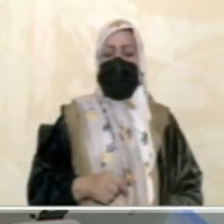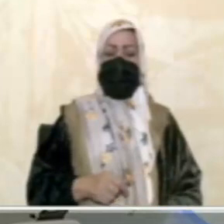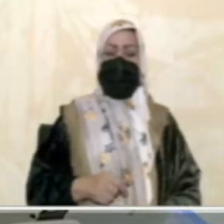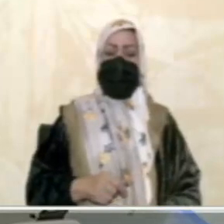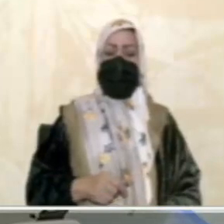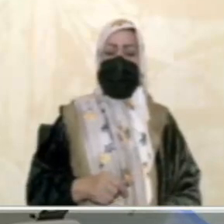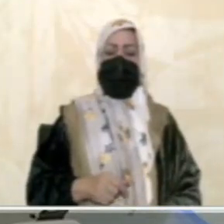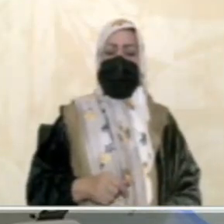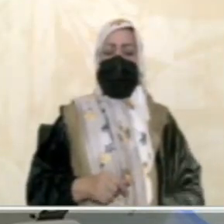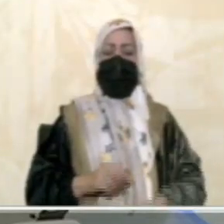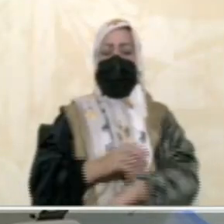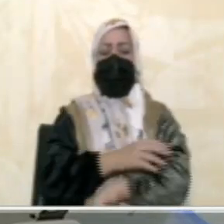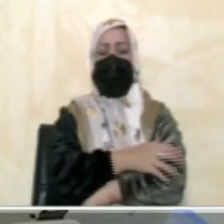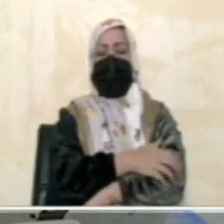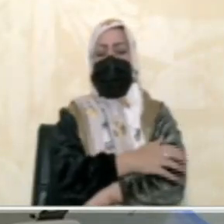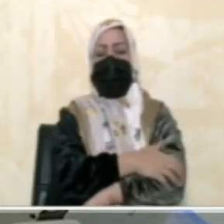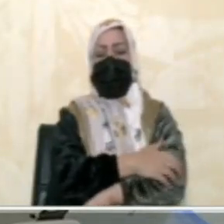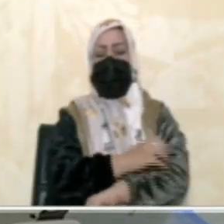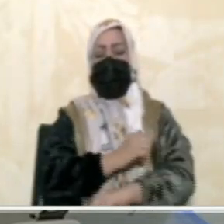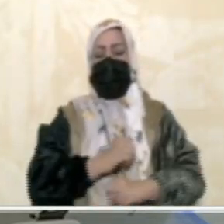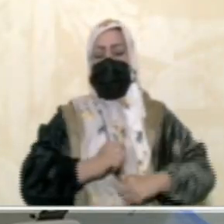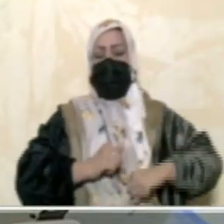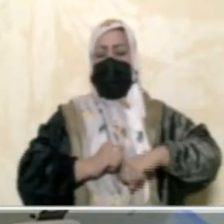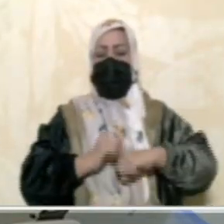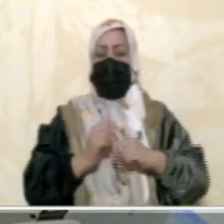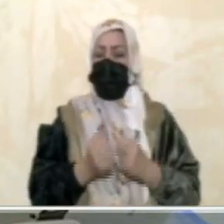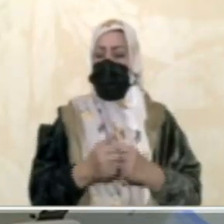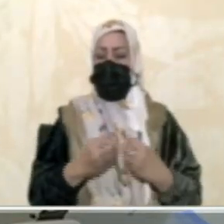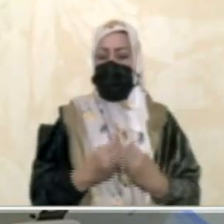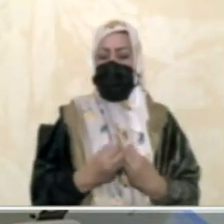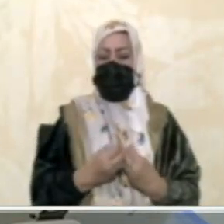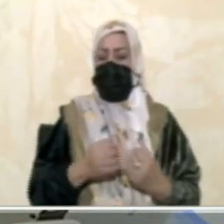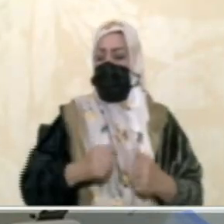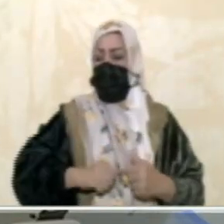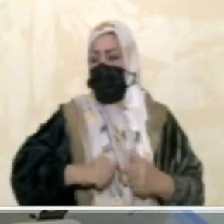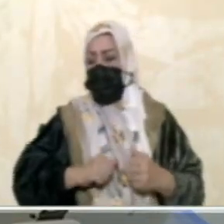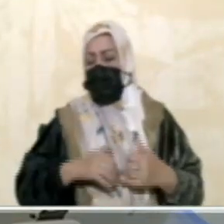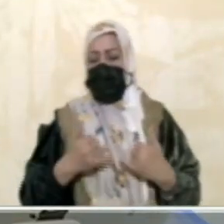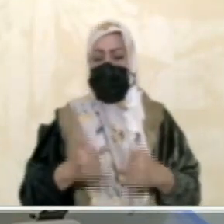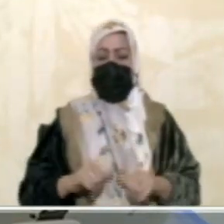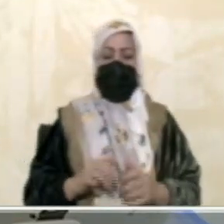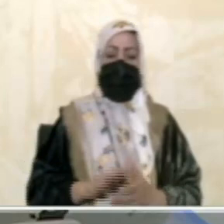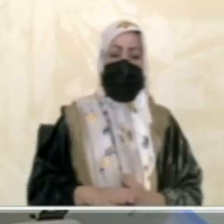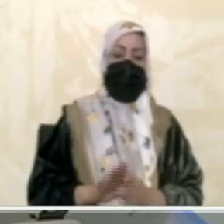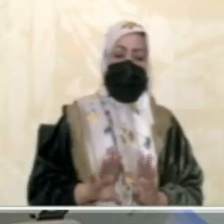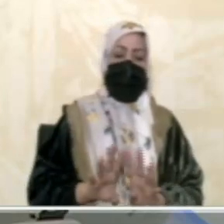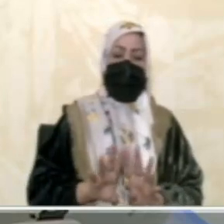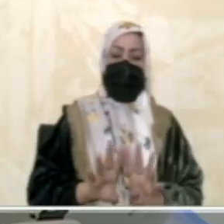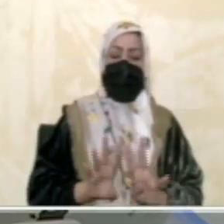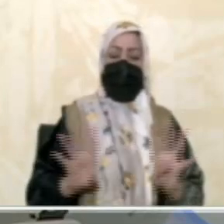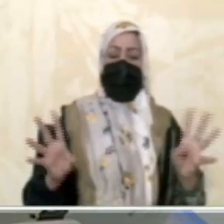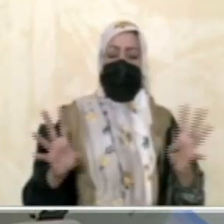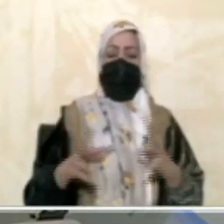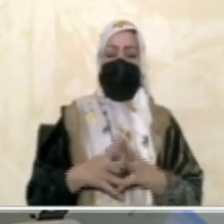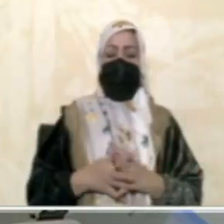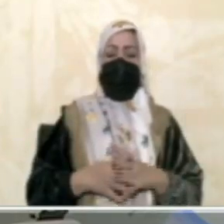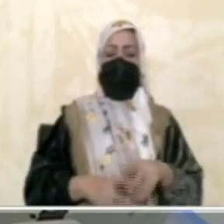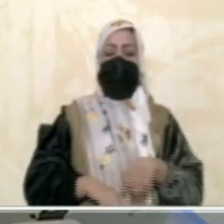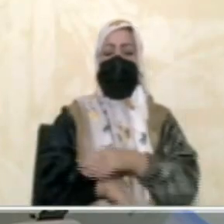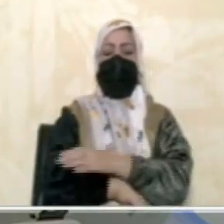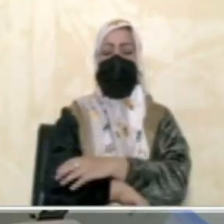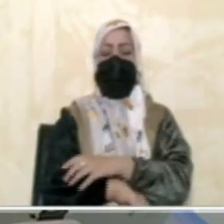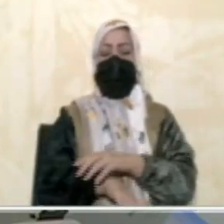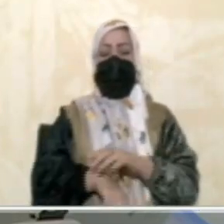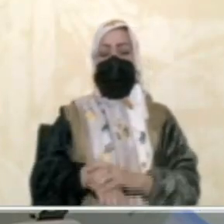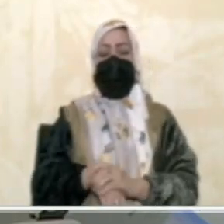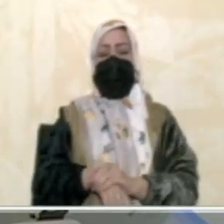بمنكبي وتلصق المرفق بالمرفق والكعب بالكعب